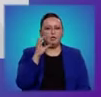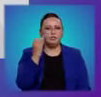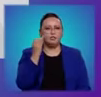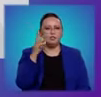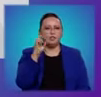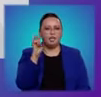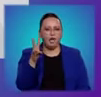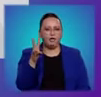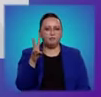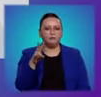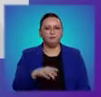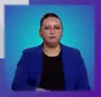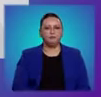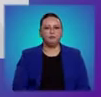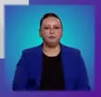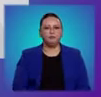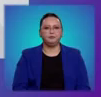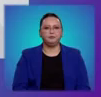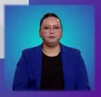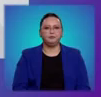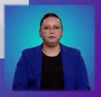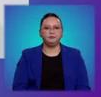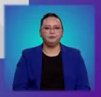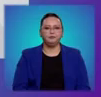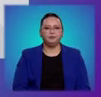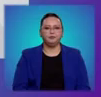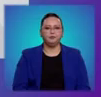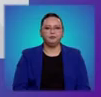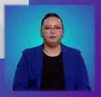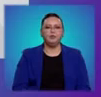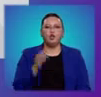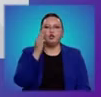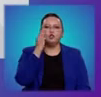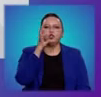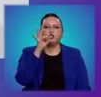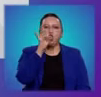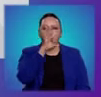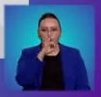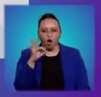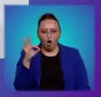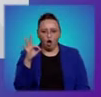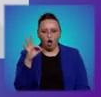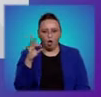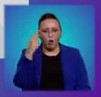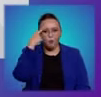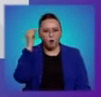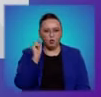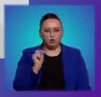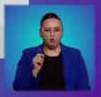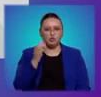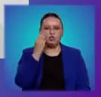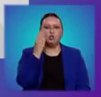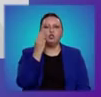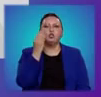үүнд бас нэг өрмөц бичигдэж байгаа үг маань шороо гэдэг үгийг хэрвээ бид широо гэж бичдэг юмаа